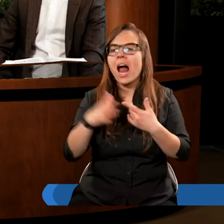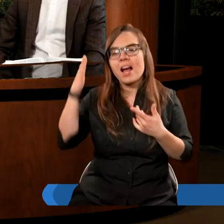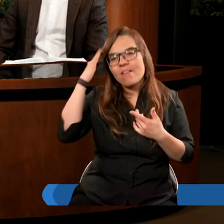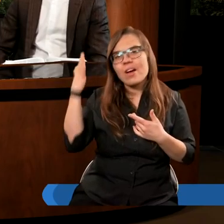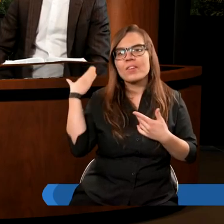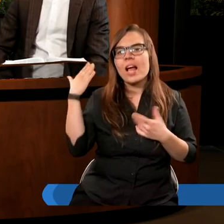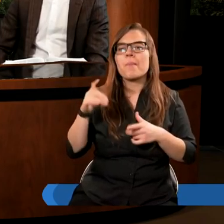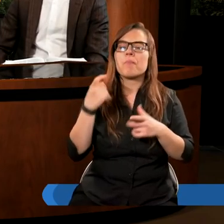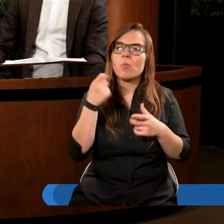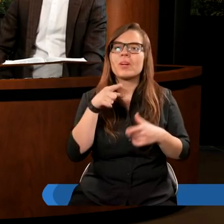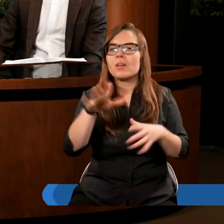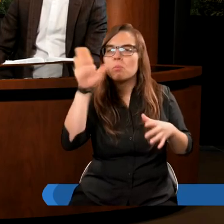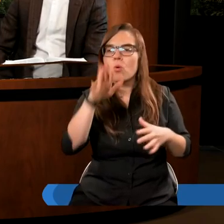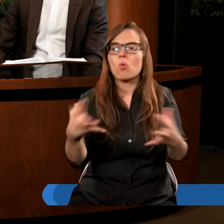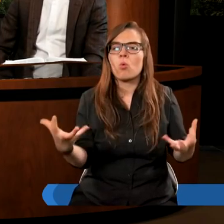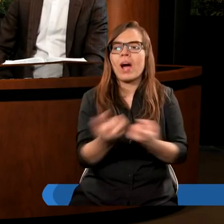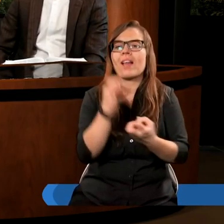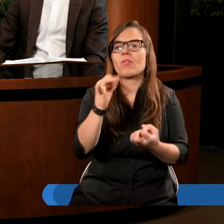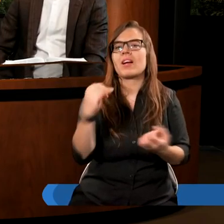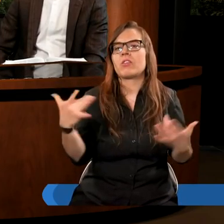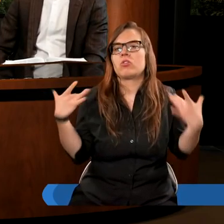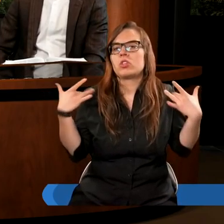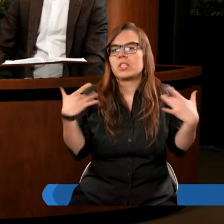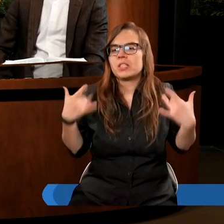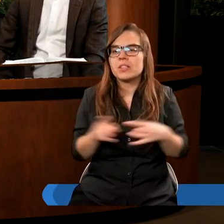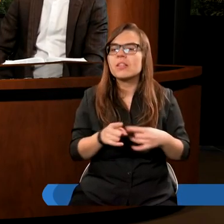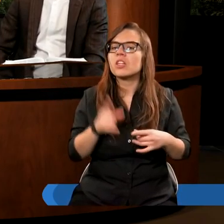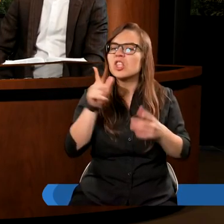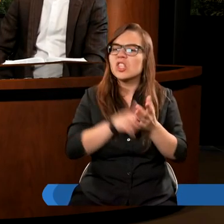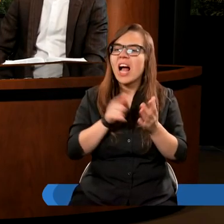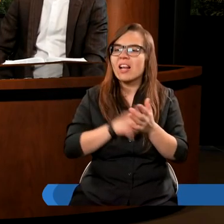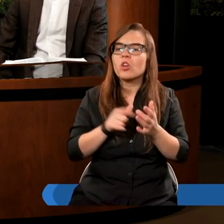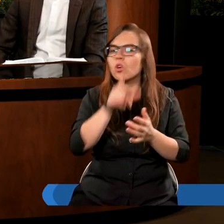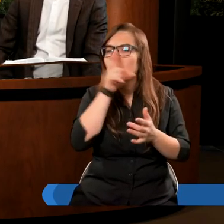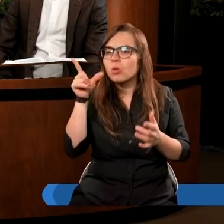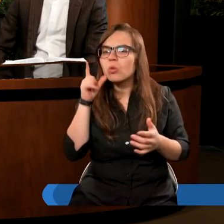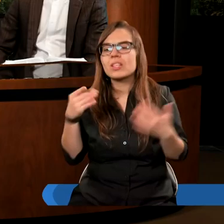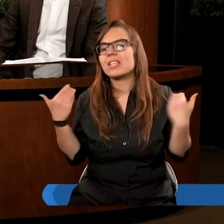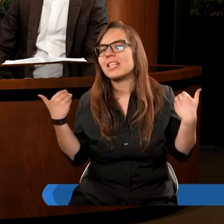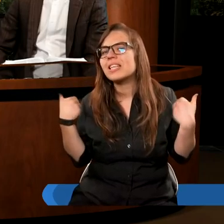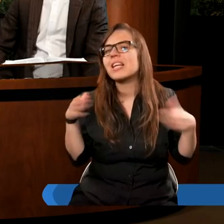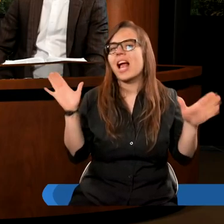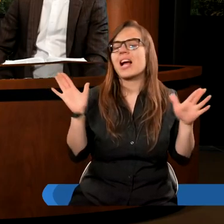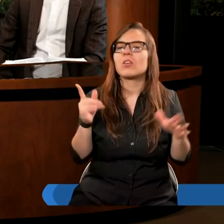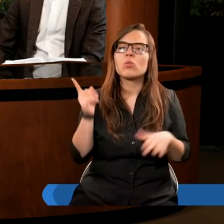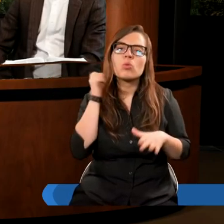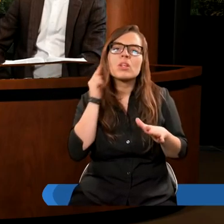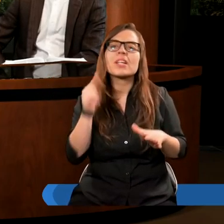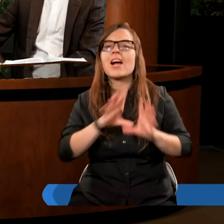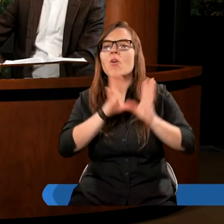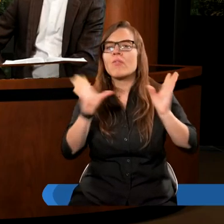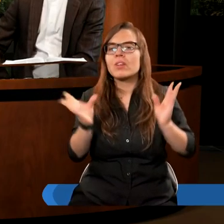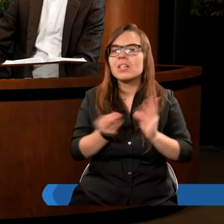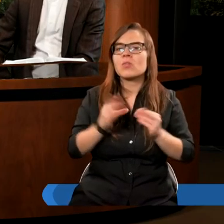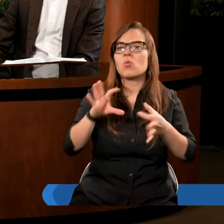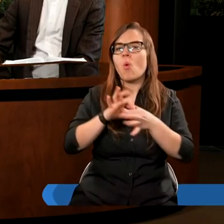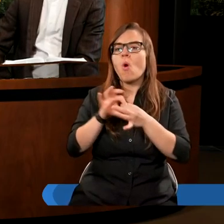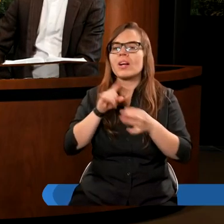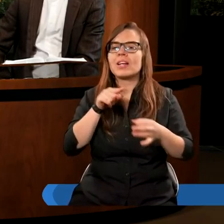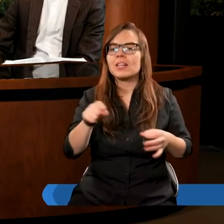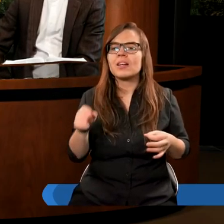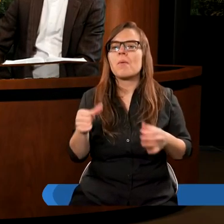tamtym momencie Pan Bóg uratował jego życie. I często jest tak, że ludzie po prostu nie chcą słyszeć tego wszystkiego, łącznie z